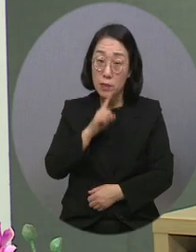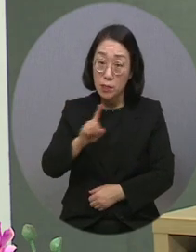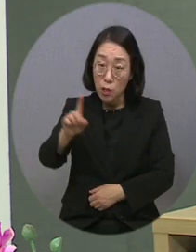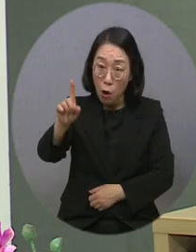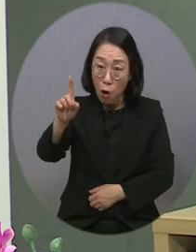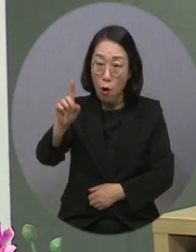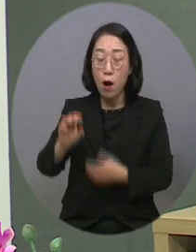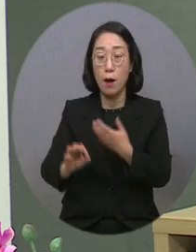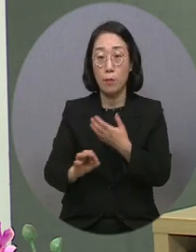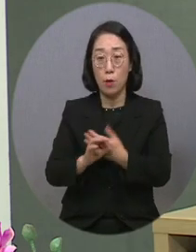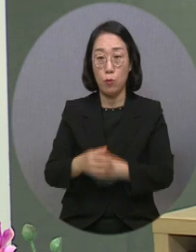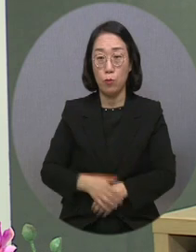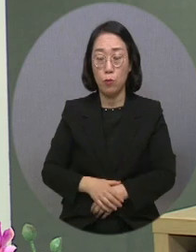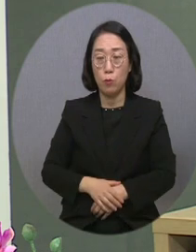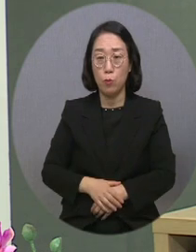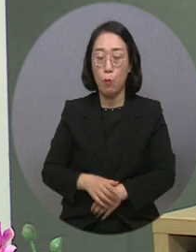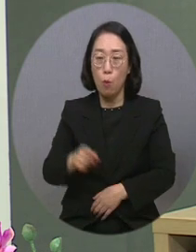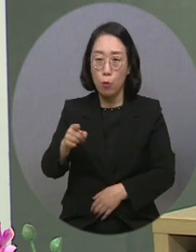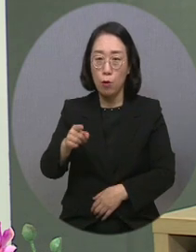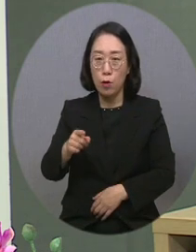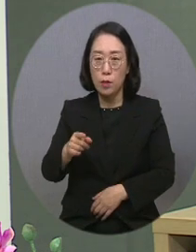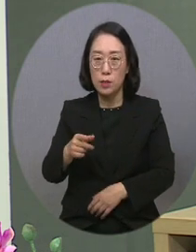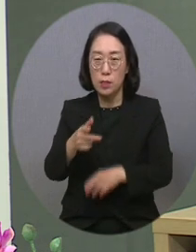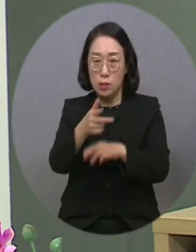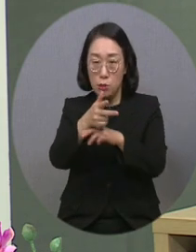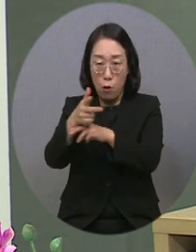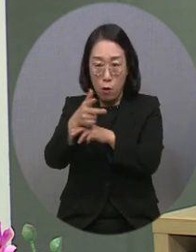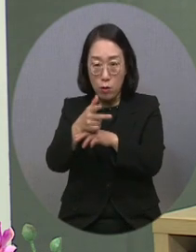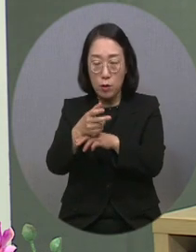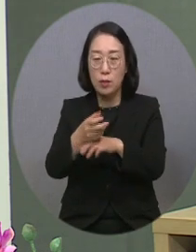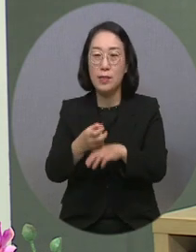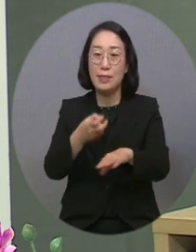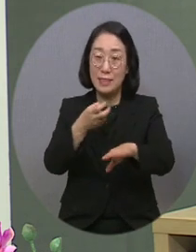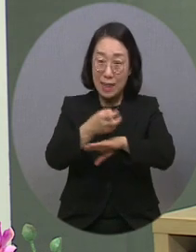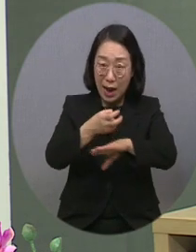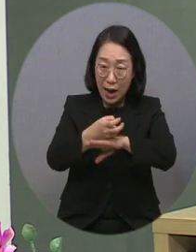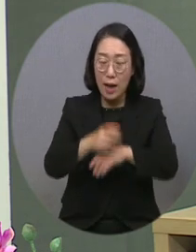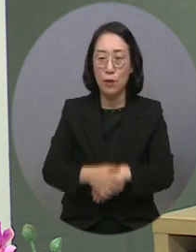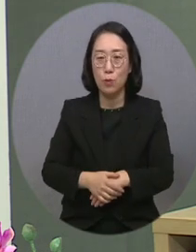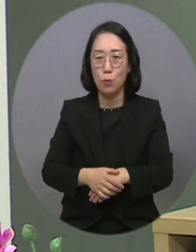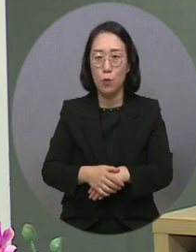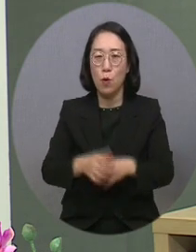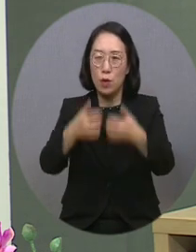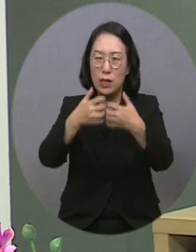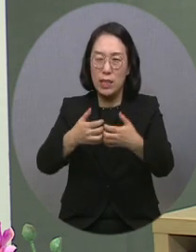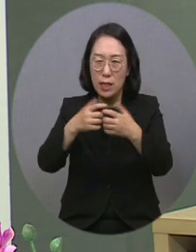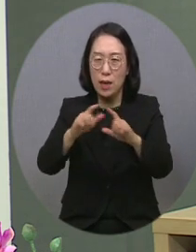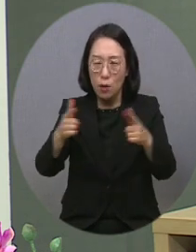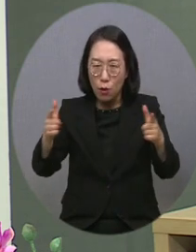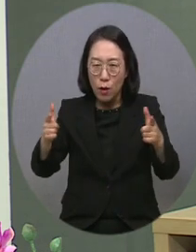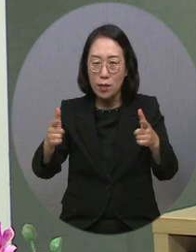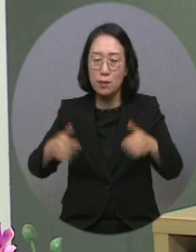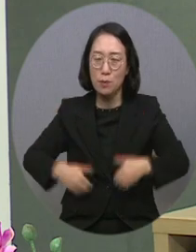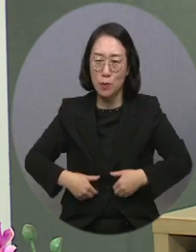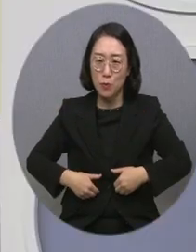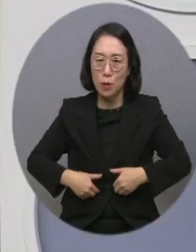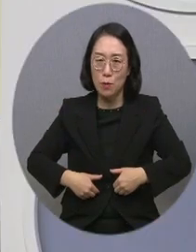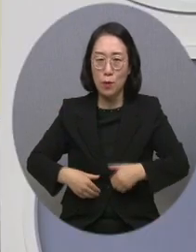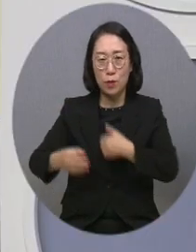한다고 하면은 예. 중계차라든가 장비가 좀 노후에 어려움이 많거든요. 예. 대상이